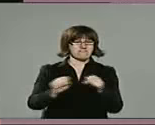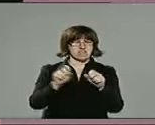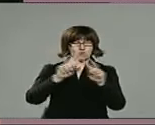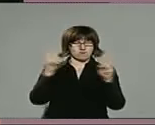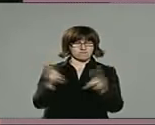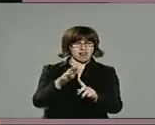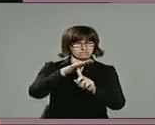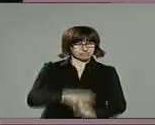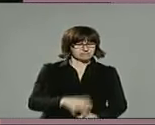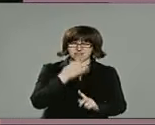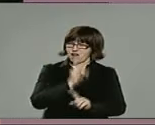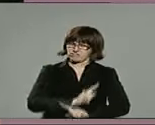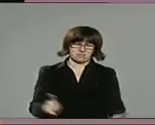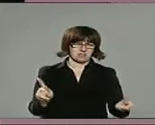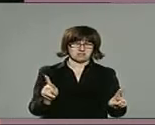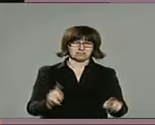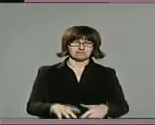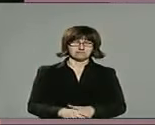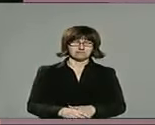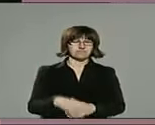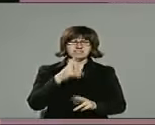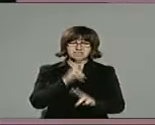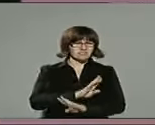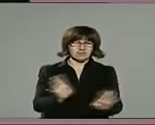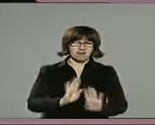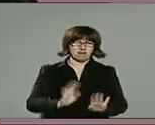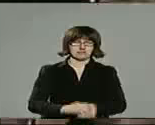Welt unterdrücken, liebe Genossinnen und Genossen. Nie wieder!